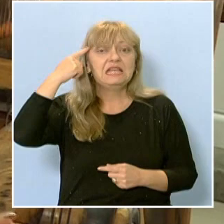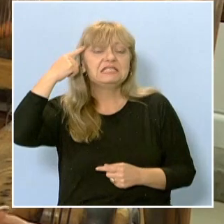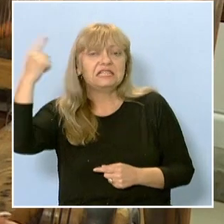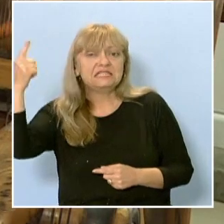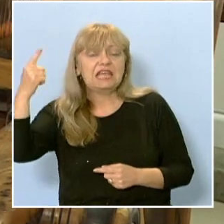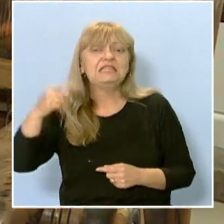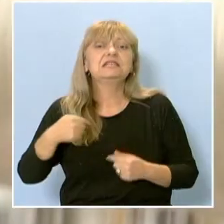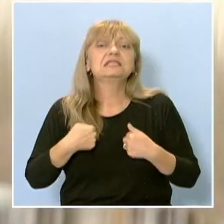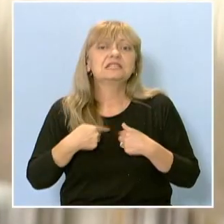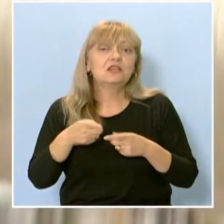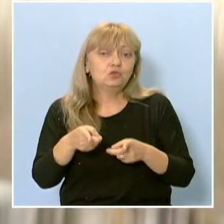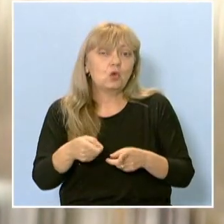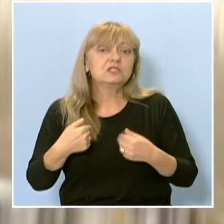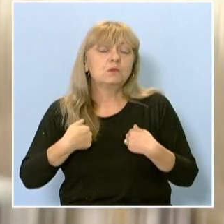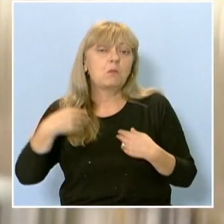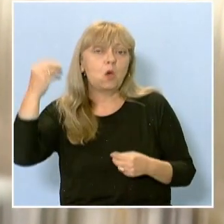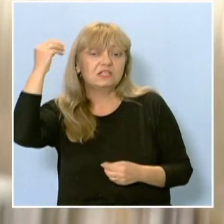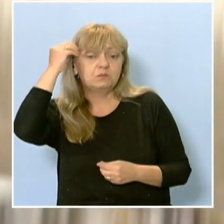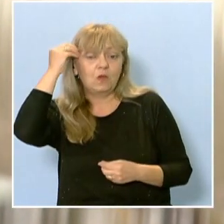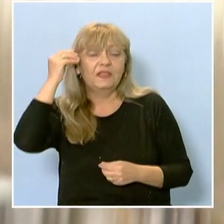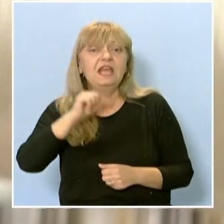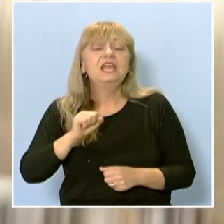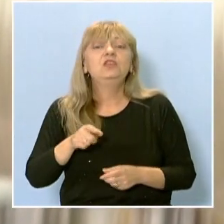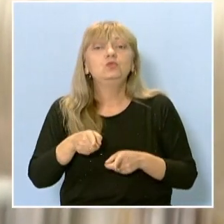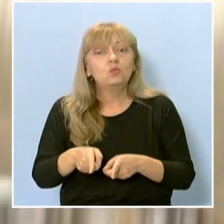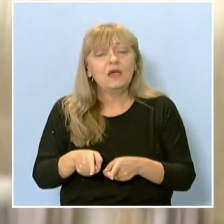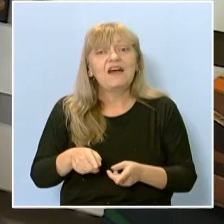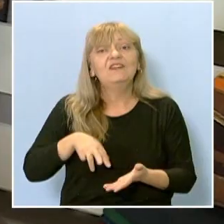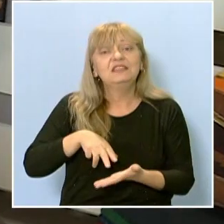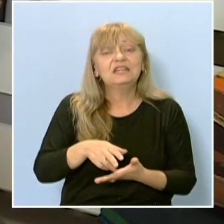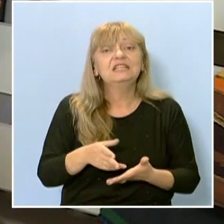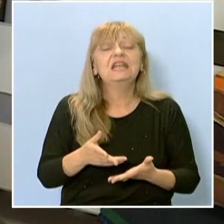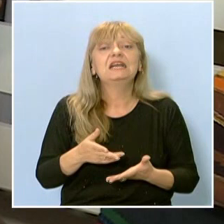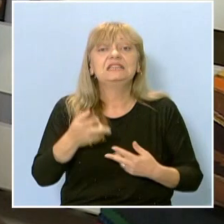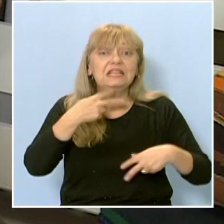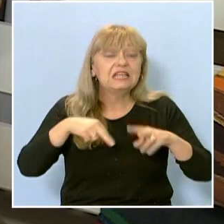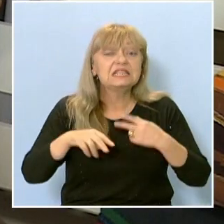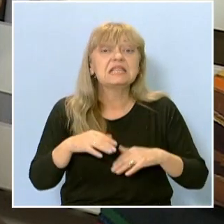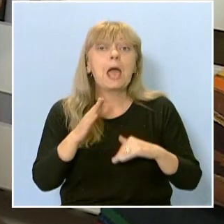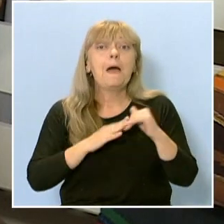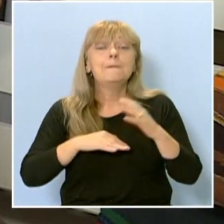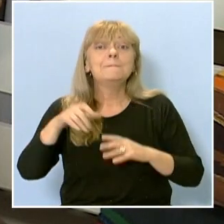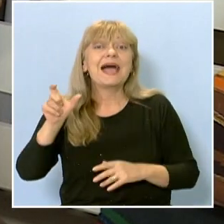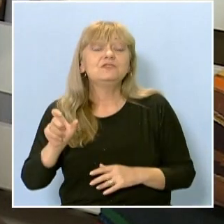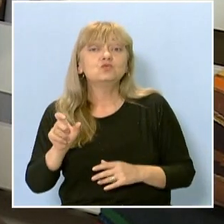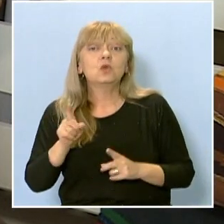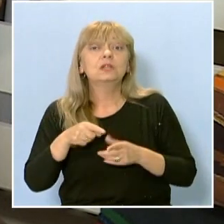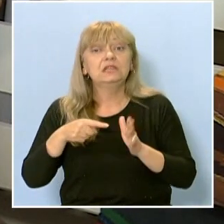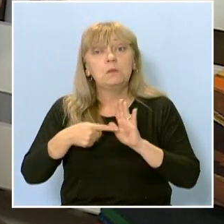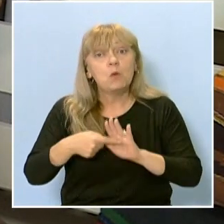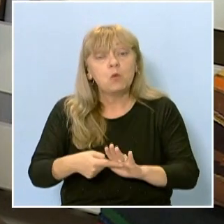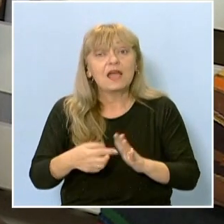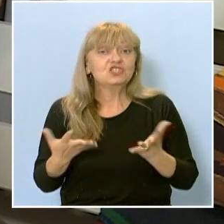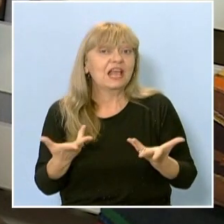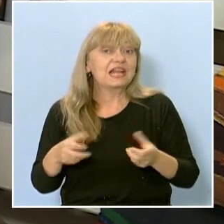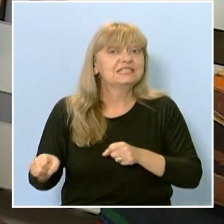този мой детски спомен. И тогава тръгнах да търся майстор такач, който да ми покаже как се тъче. Просто исках да седна и да